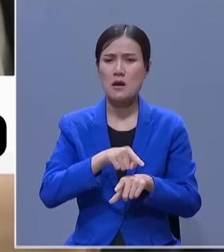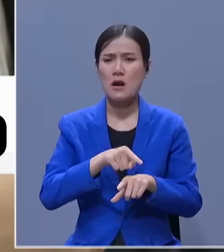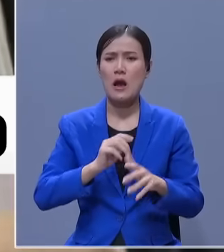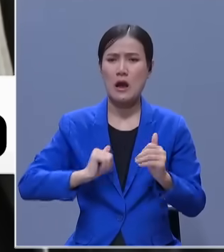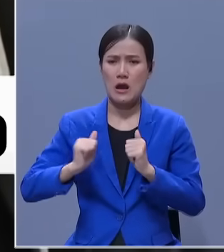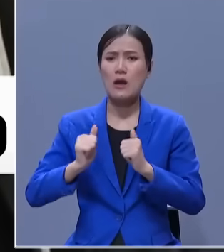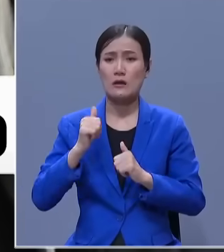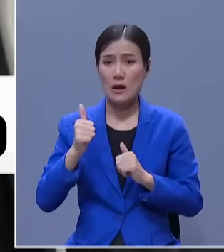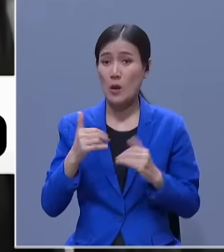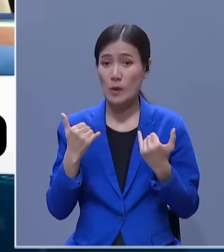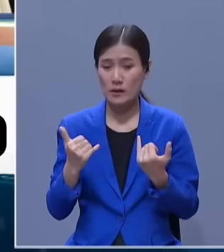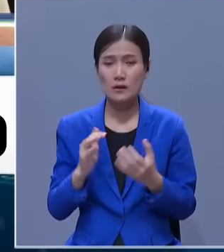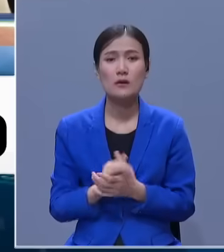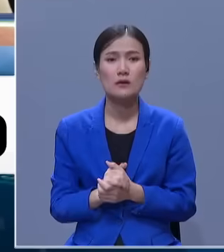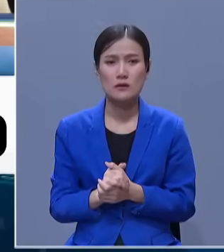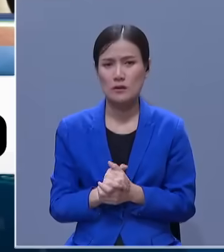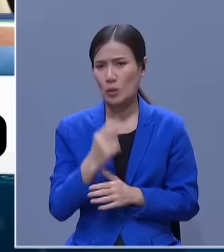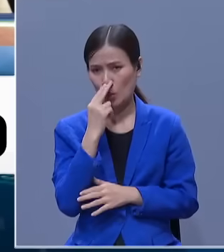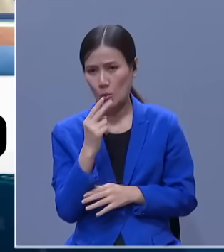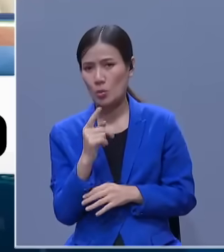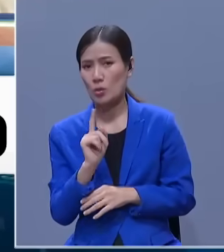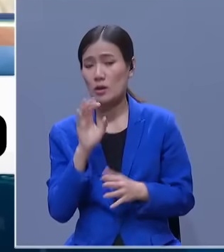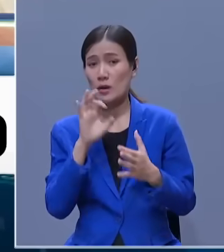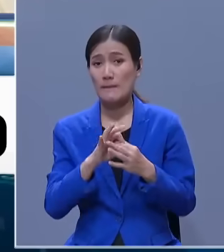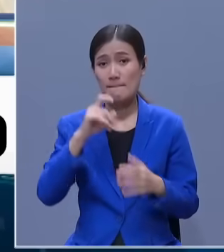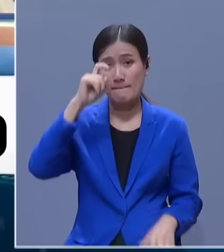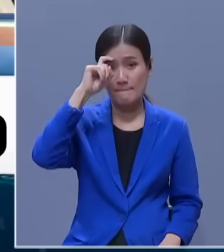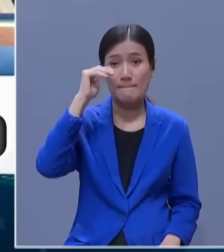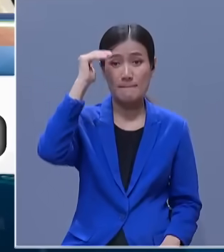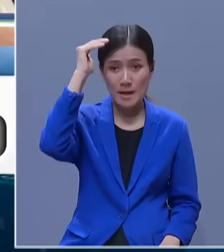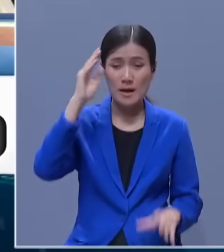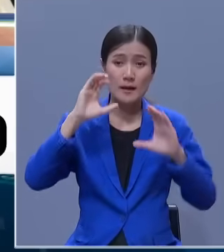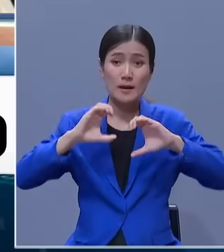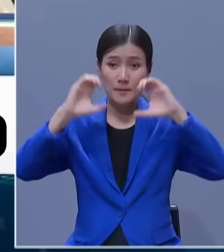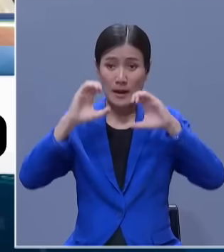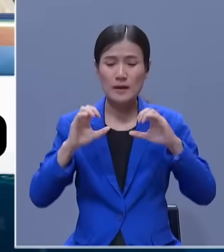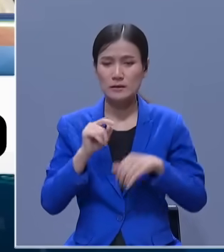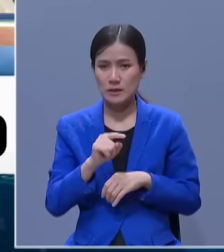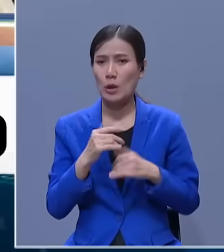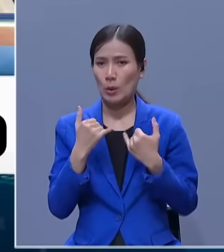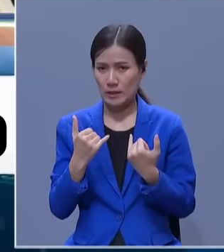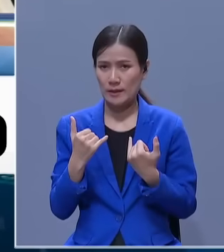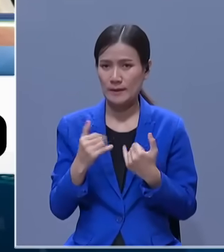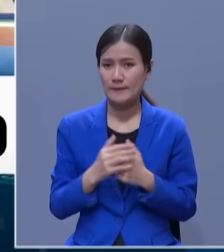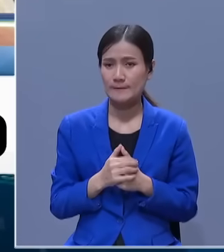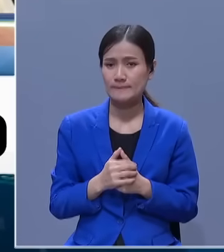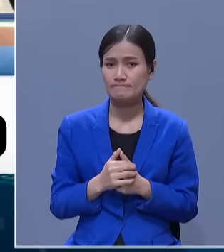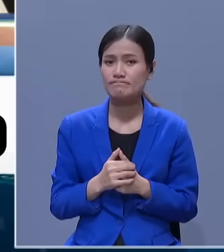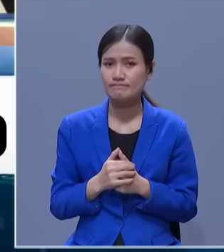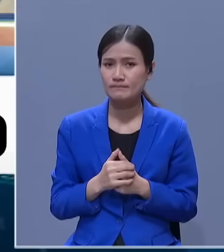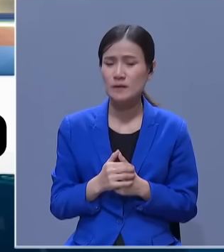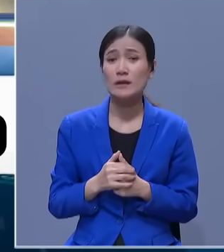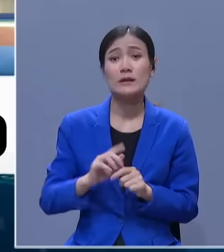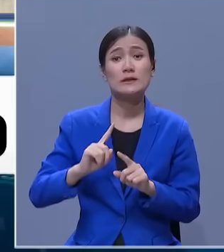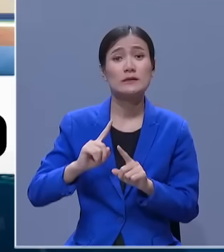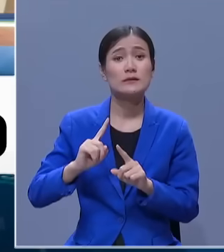แวดวงการเมืองประเมินนะครับว่าต้องรอดูว่าคุณเศรษฐาและรัฐบาลชุดนี้จะอยู่รอดทะลุ11พฤษภา